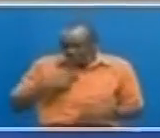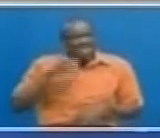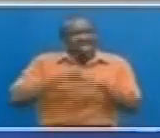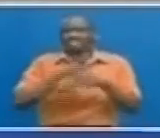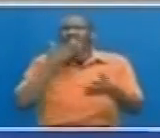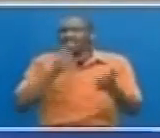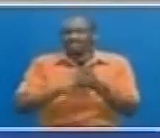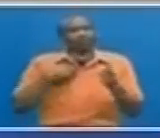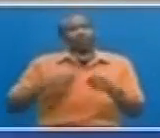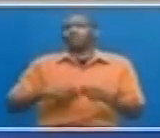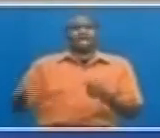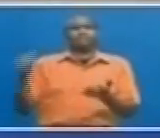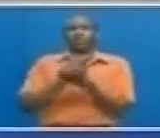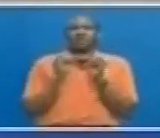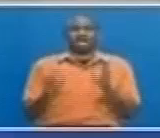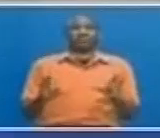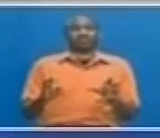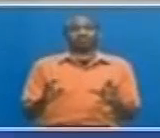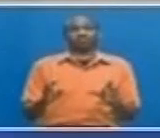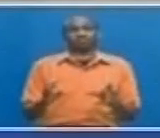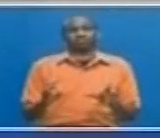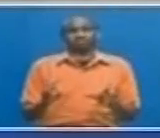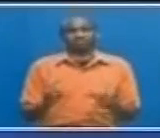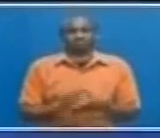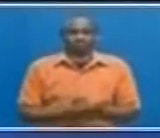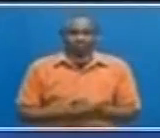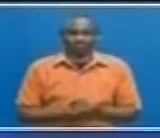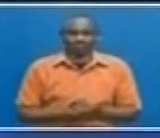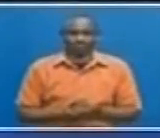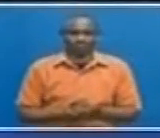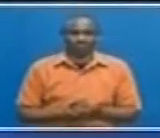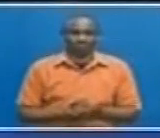hajapokea barua kutoka kwa mwajiri wake ambaye ni tume ya kutoa huduma kwa polisi.